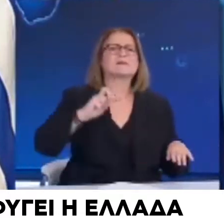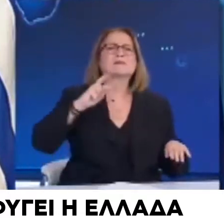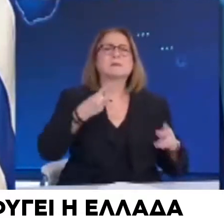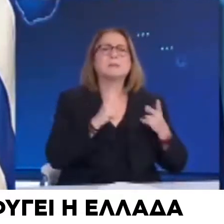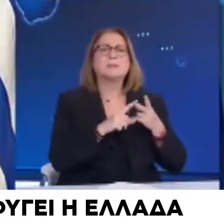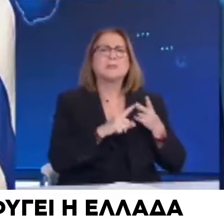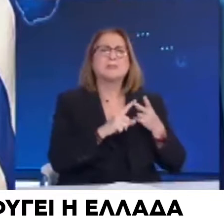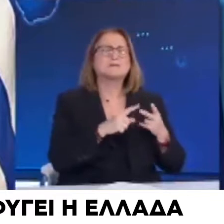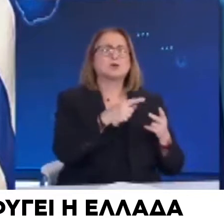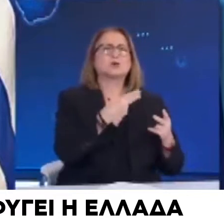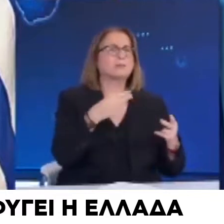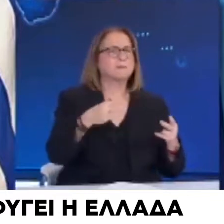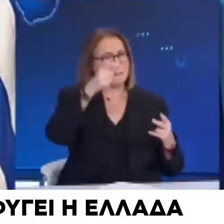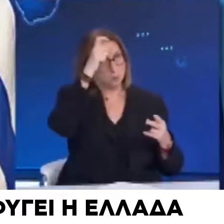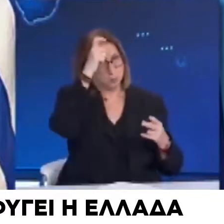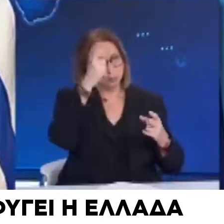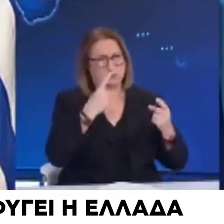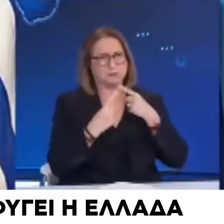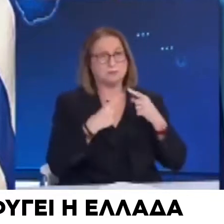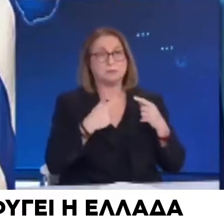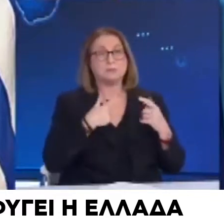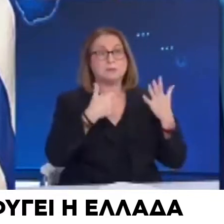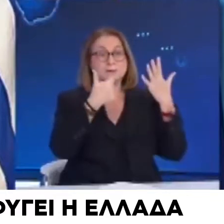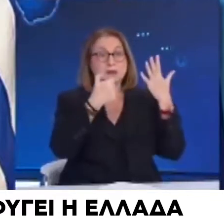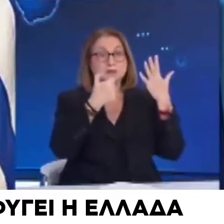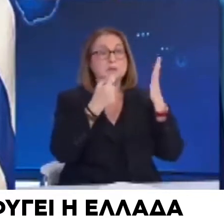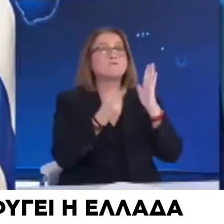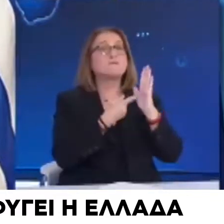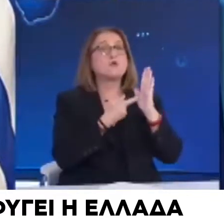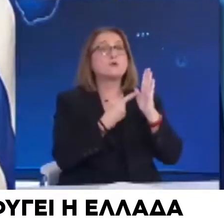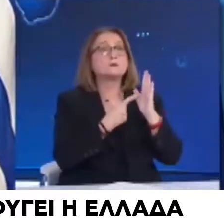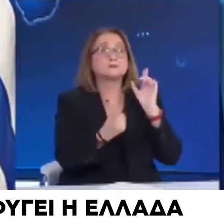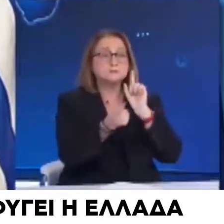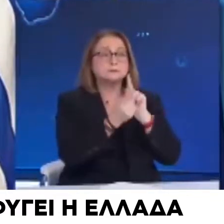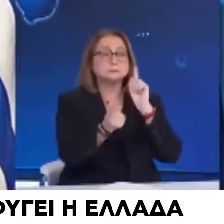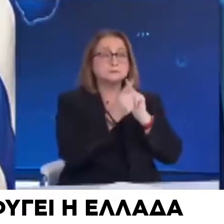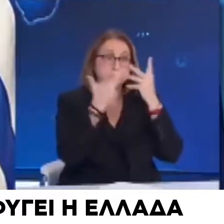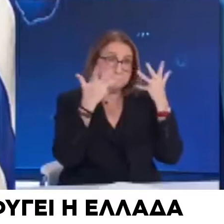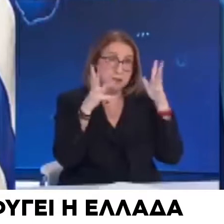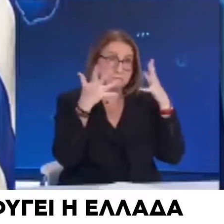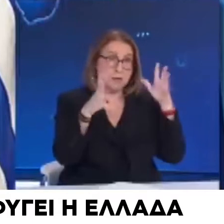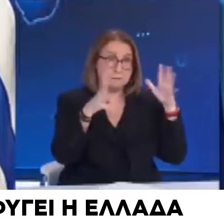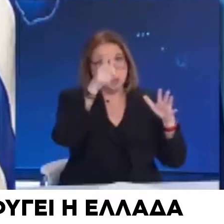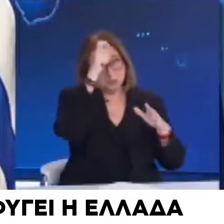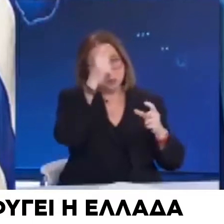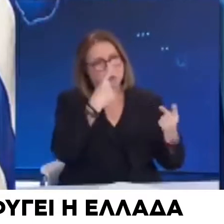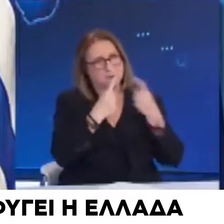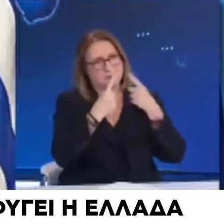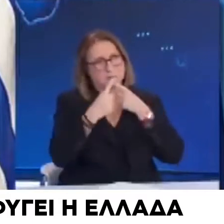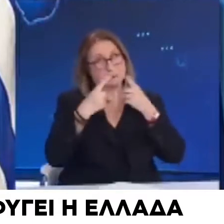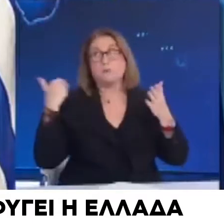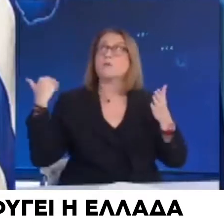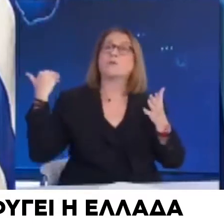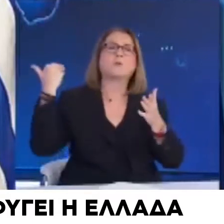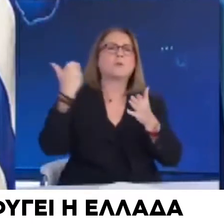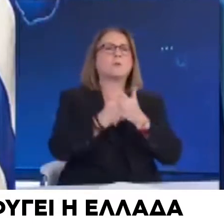διερευνητικών και στους 60 γύρους οι οποίοι είχαν γίνει ήταν το ίδιο. Και αυτό είναι και το αντικείμενο των διερευνητικών επαφών,